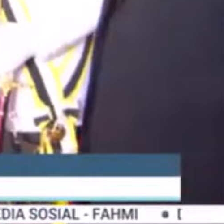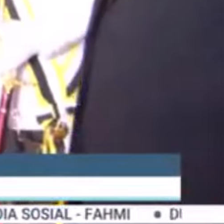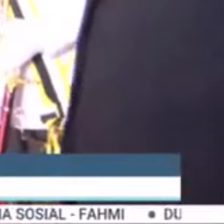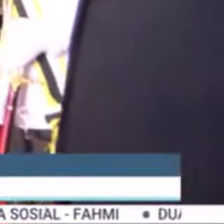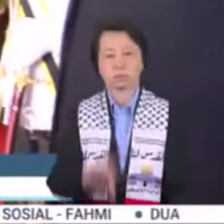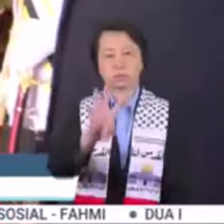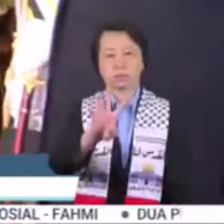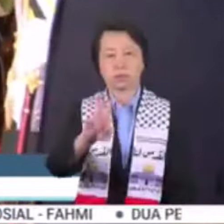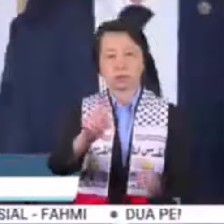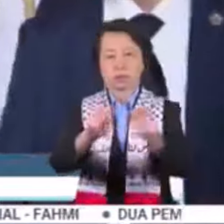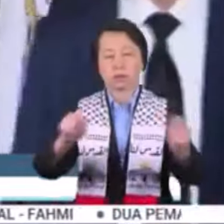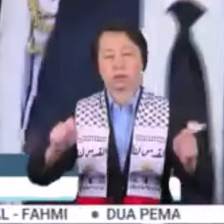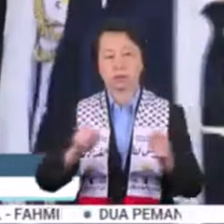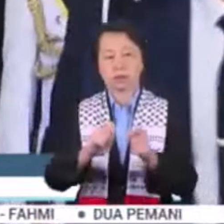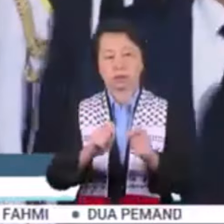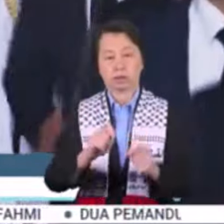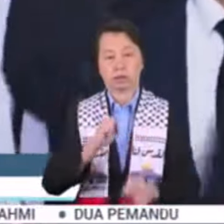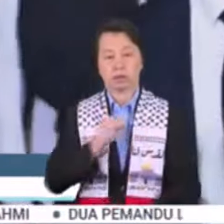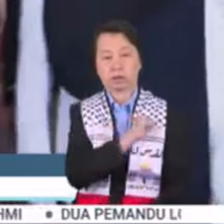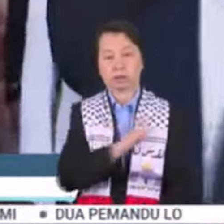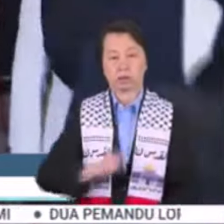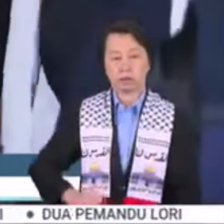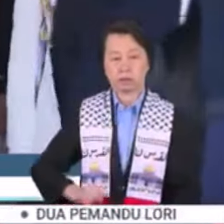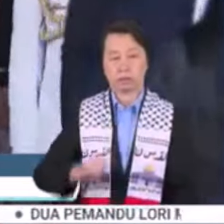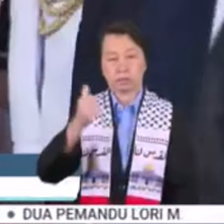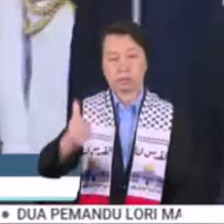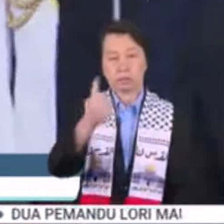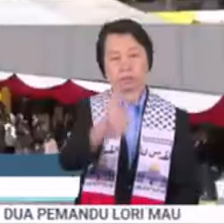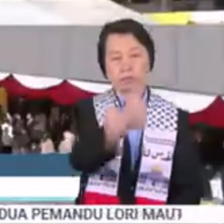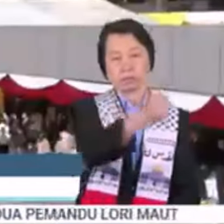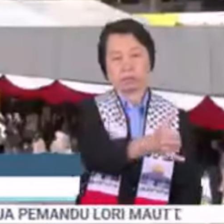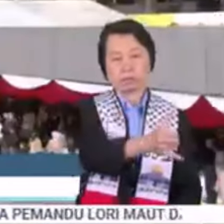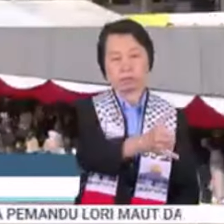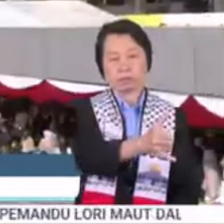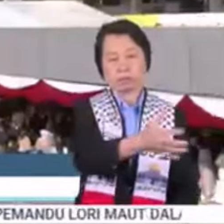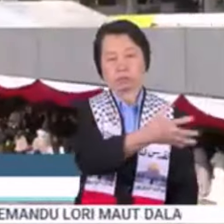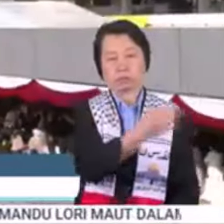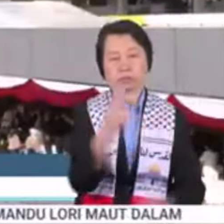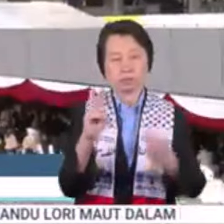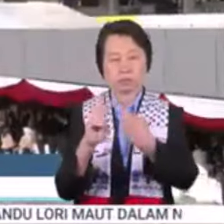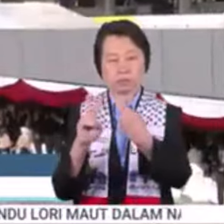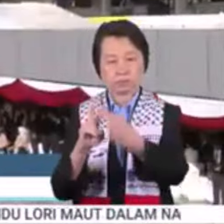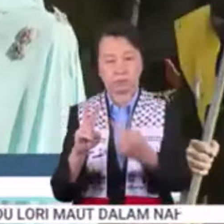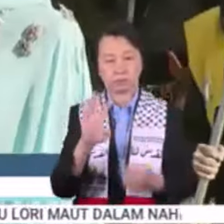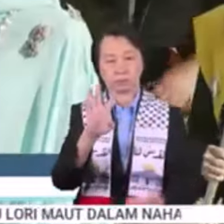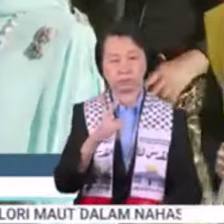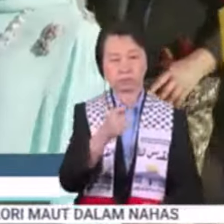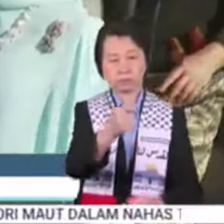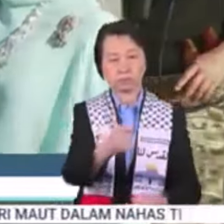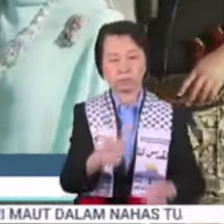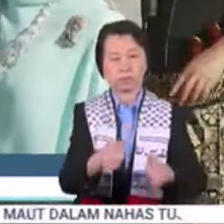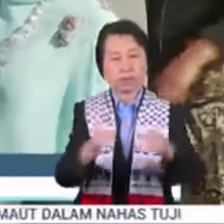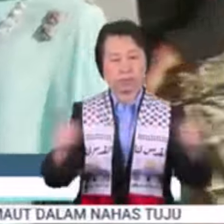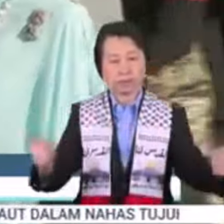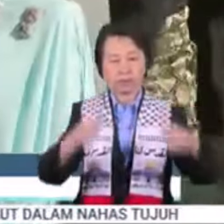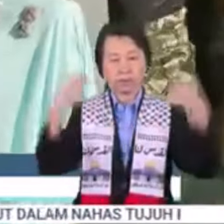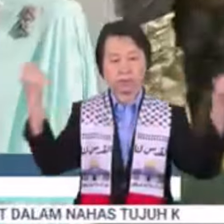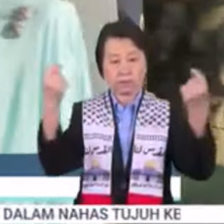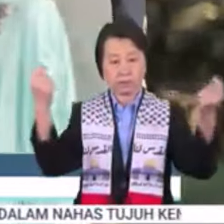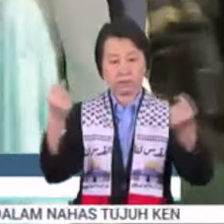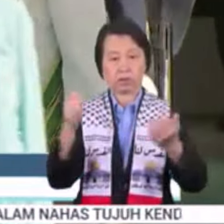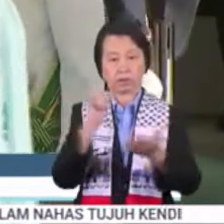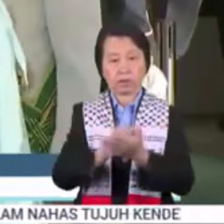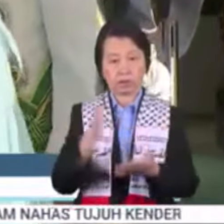Empat lokasi disinggahi Al Sultan Abdullah dan Permaisuri Tunku Azizah Aminah Maimunah Iskandariah sepanjang istiadat